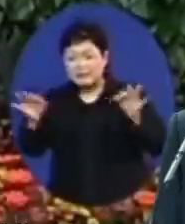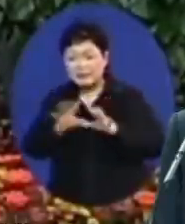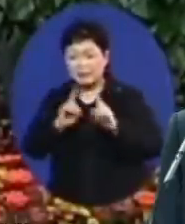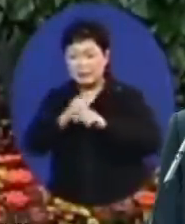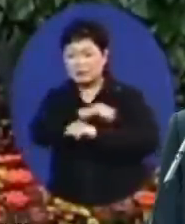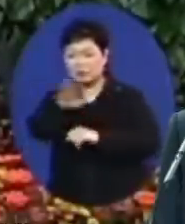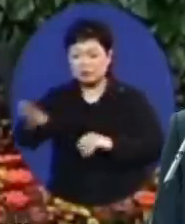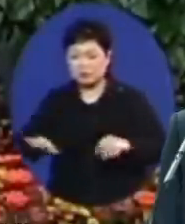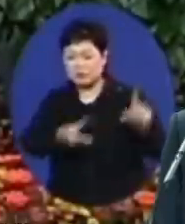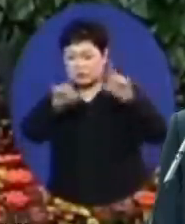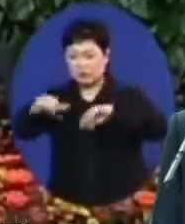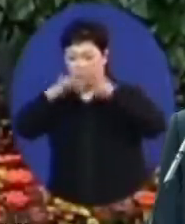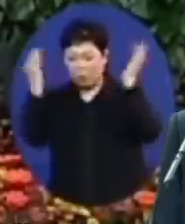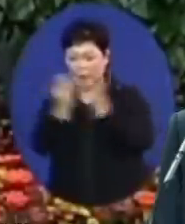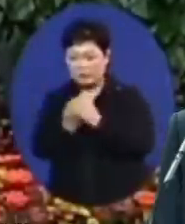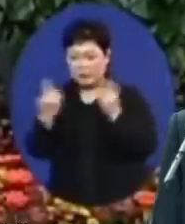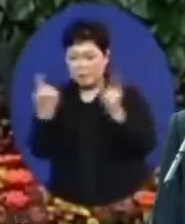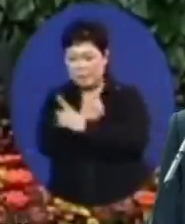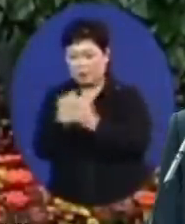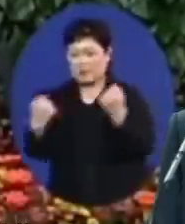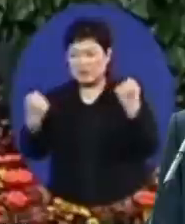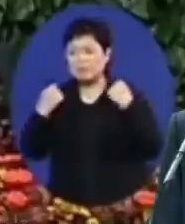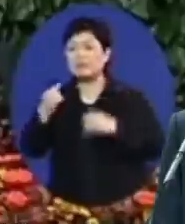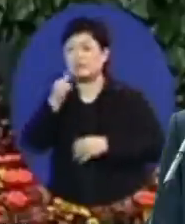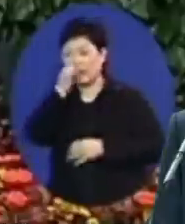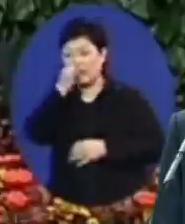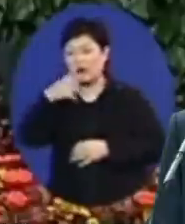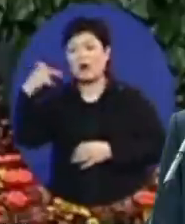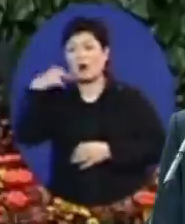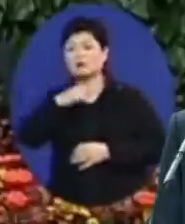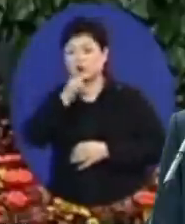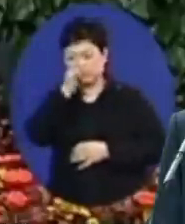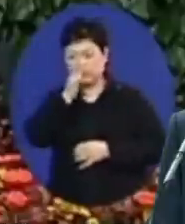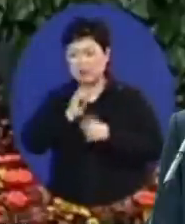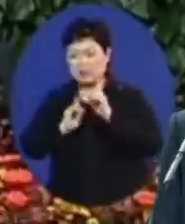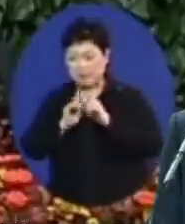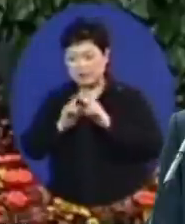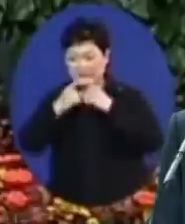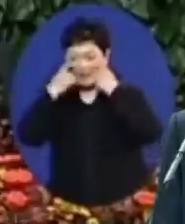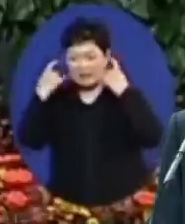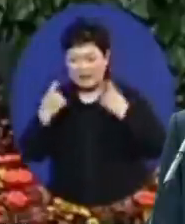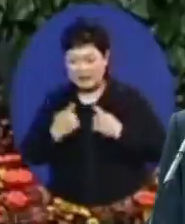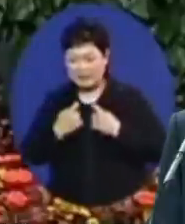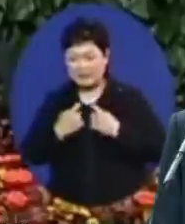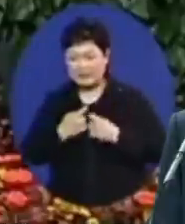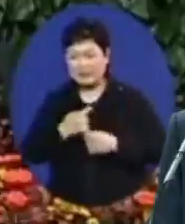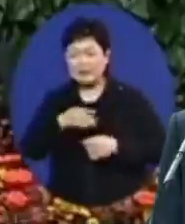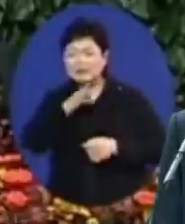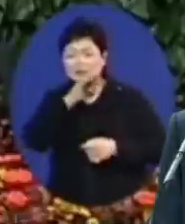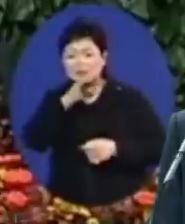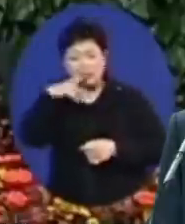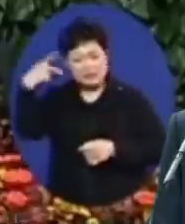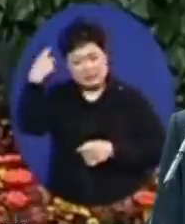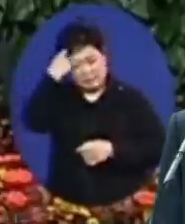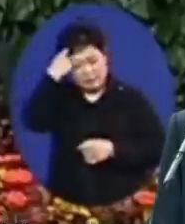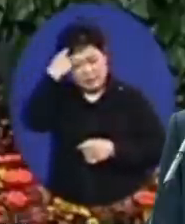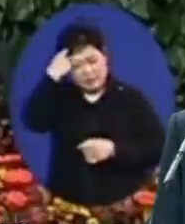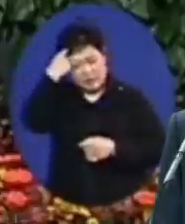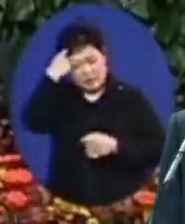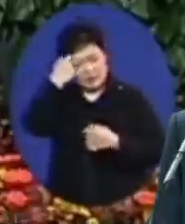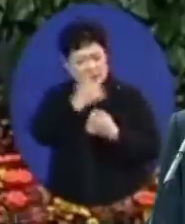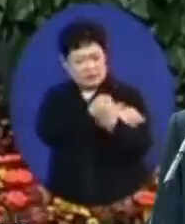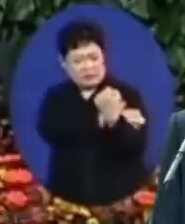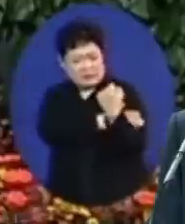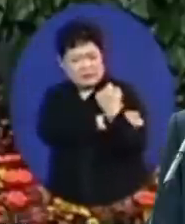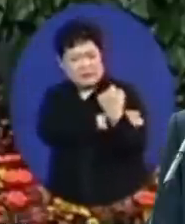인생 전체를 바꿀 만한 강력한 힘이 있다고 강조했습니다. 나아가 이 말은 각 개인이 지닌 잠재력을 끌어올리는 비밀